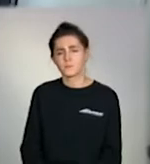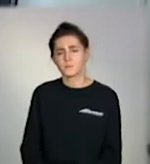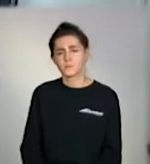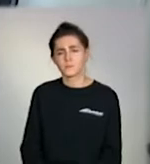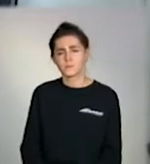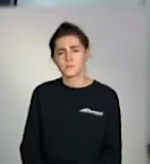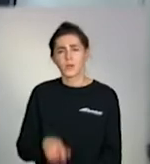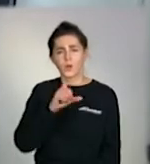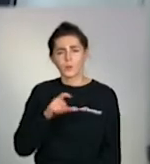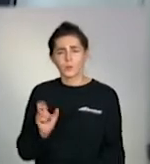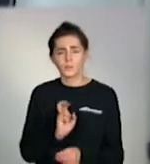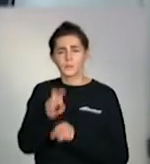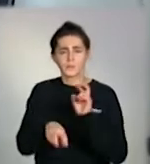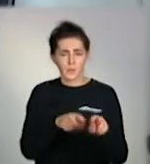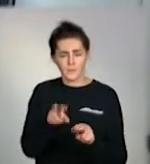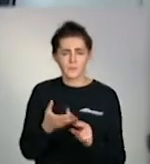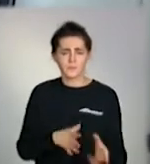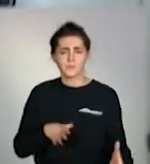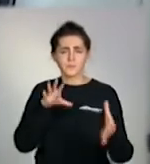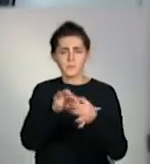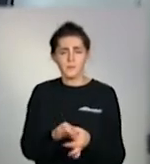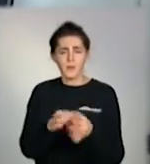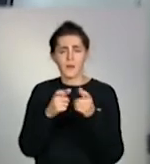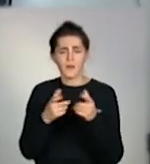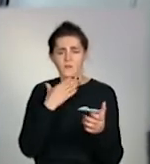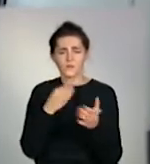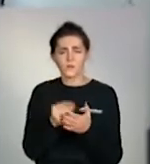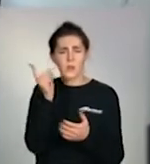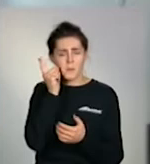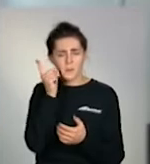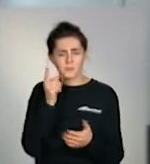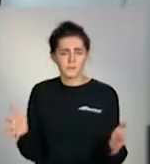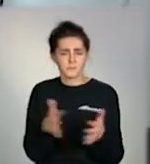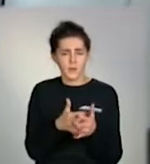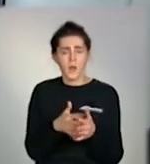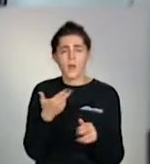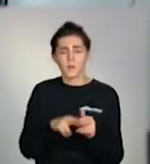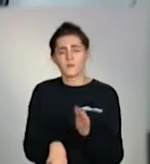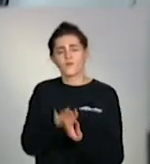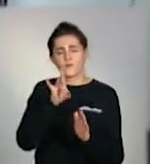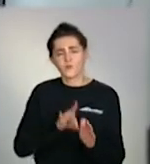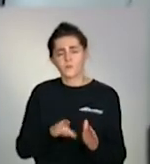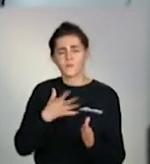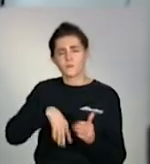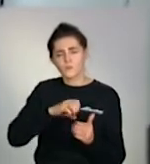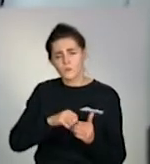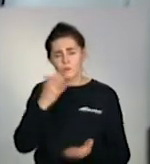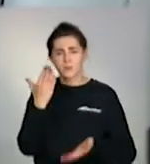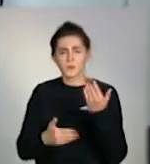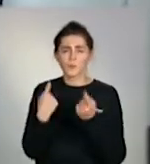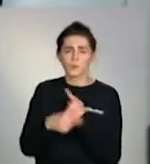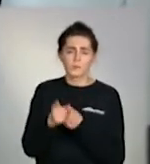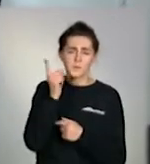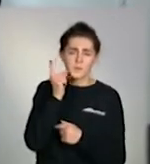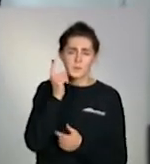вони підключають цю карту віртуальну к своєму телефону. І звичайно вони вибирають NFC, або якщо у них другий телефон,